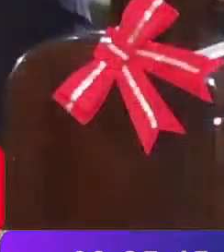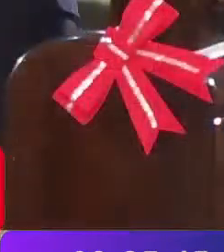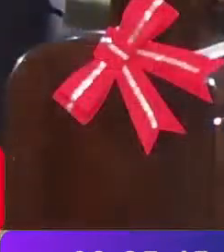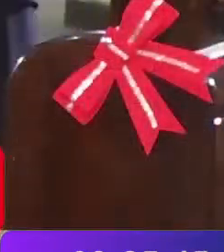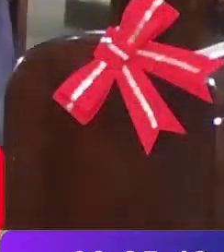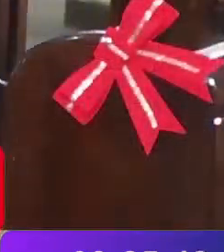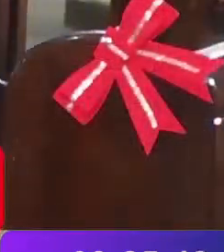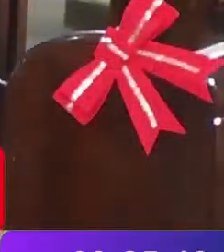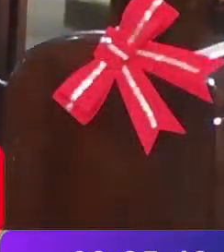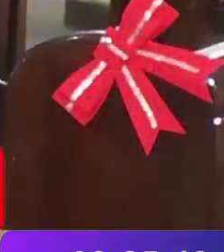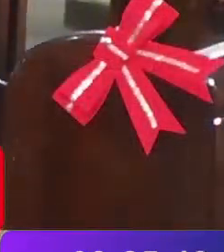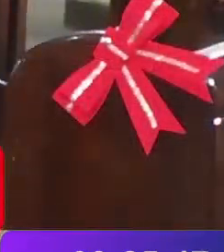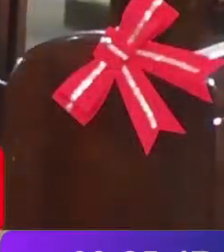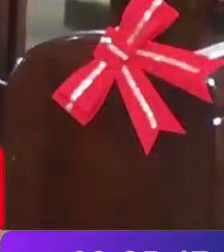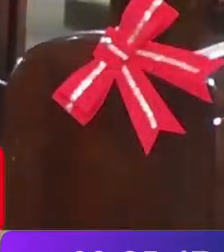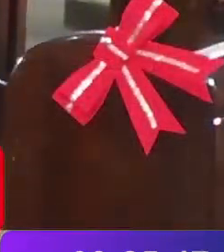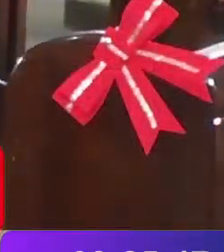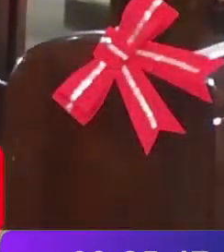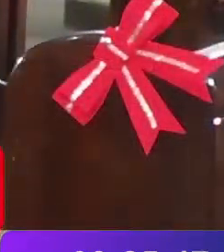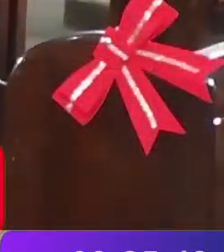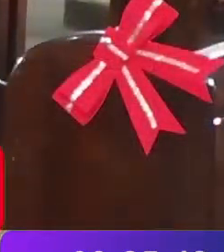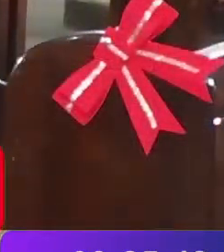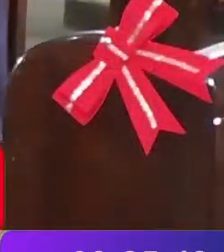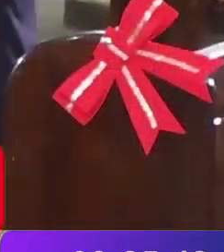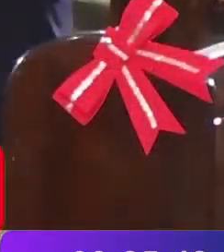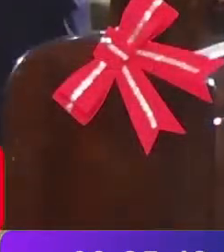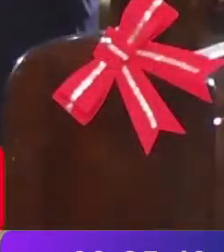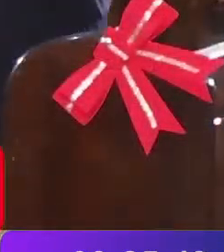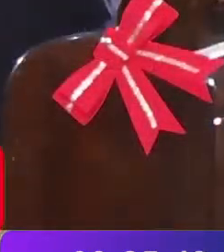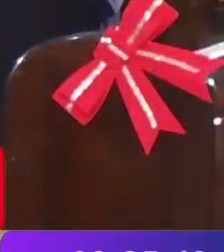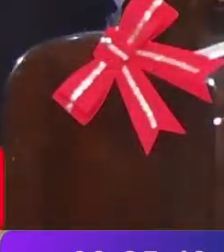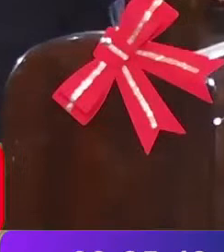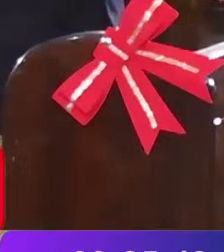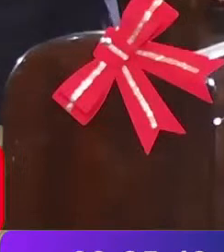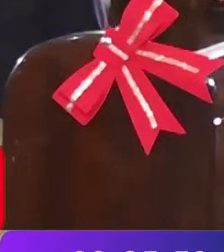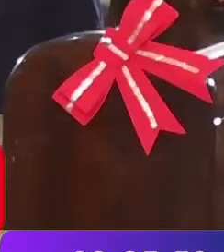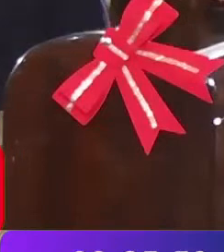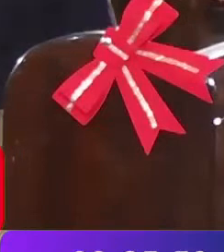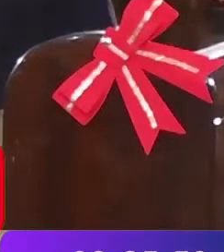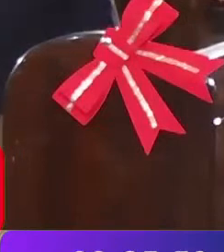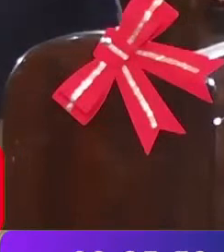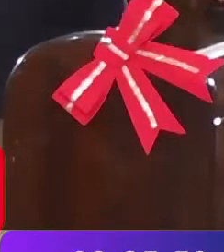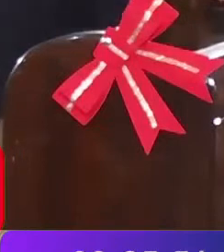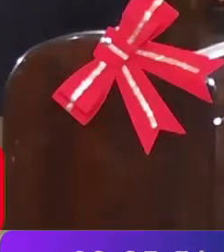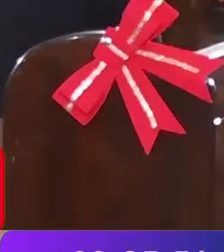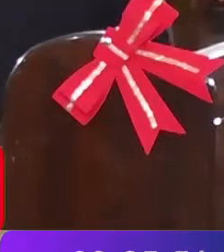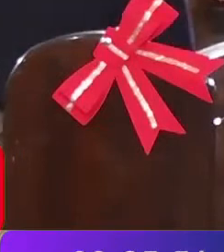Thank you, Jesus.